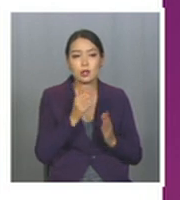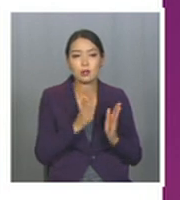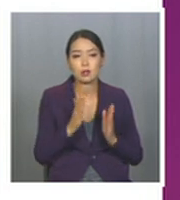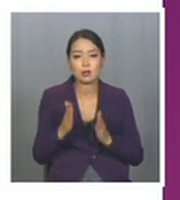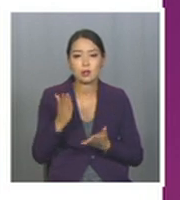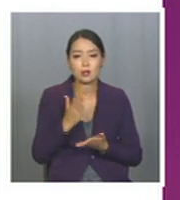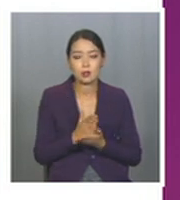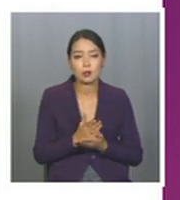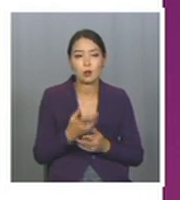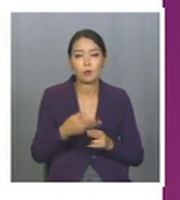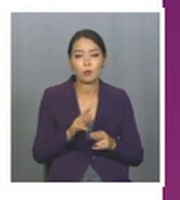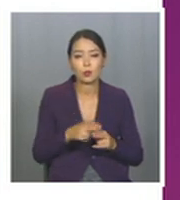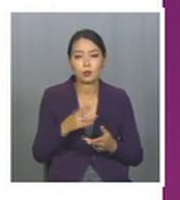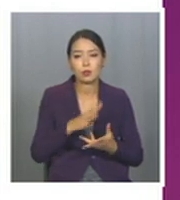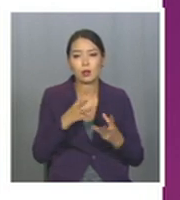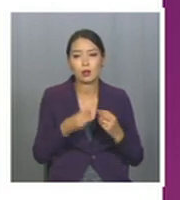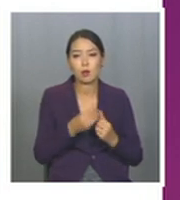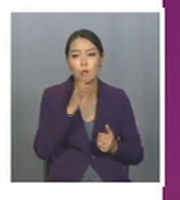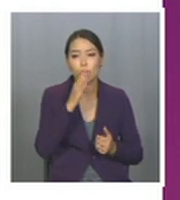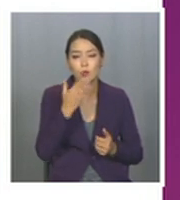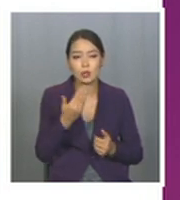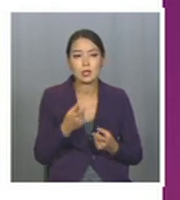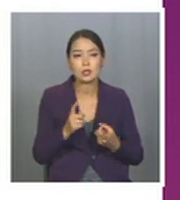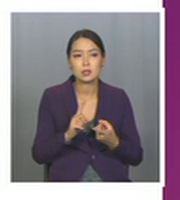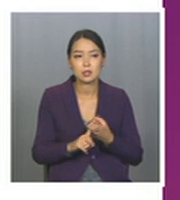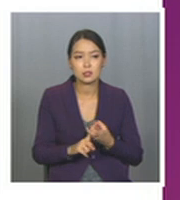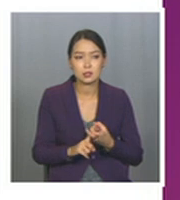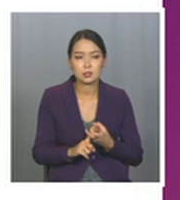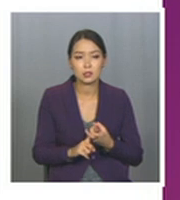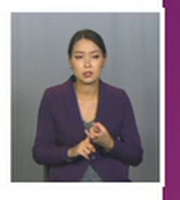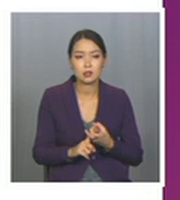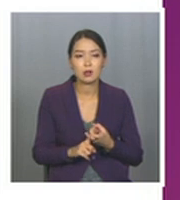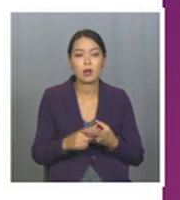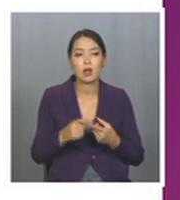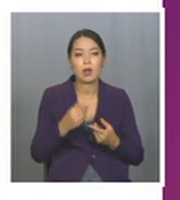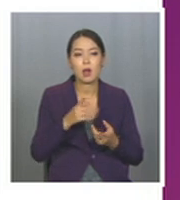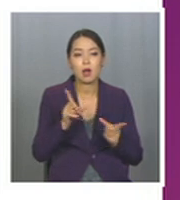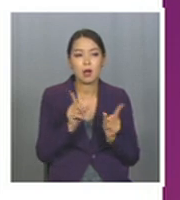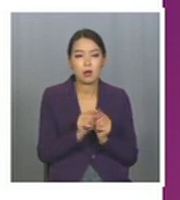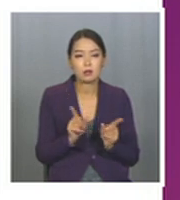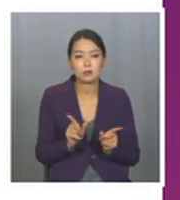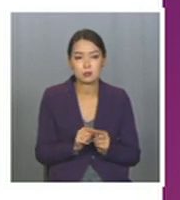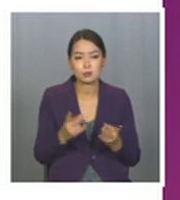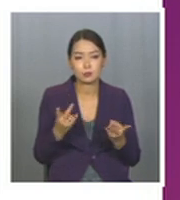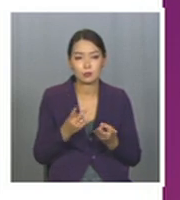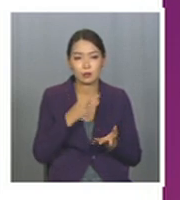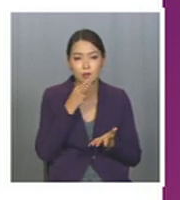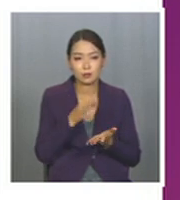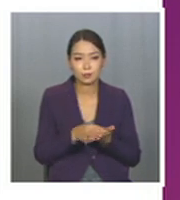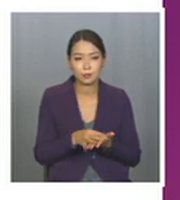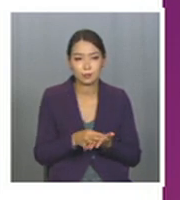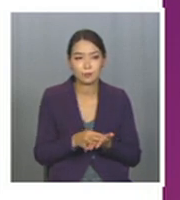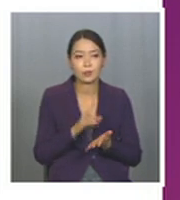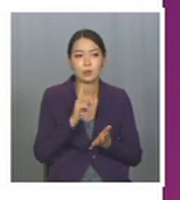хронологиялық реттілік бойынша ұяшықтарға тиісті анықтаманы сәйкестендірулеріңіз керек. 1917